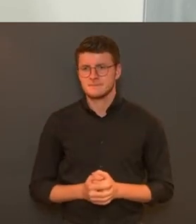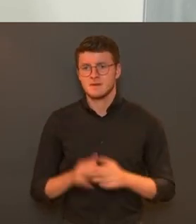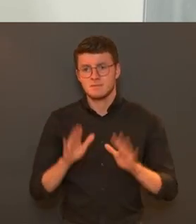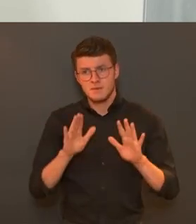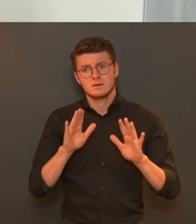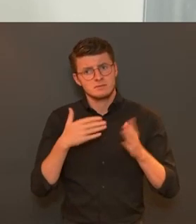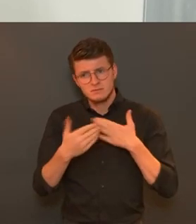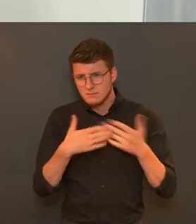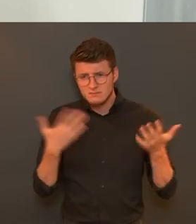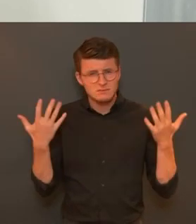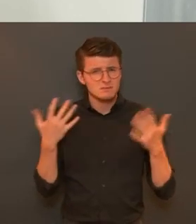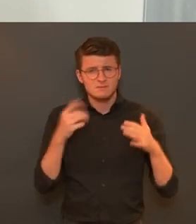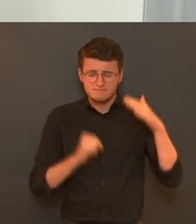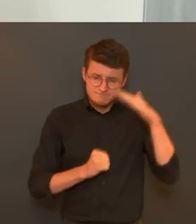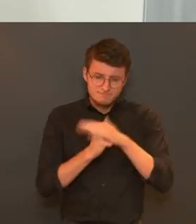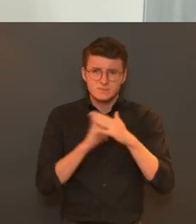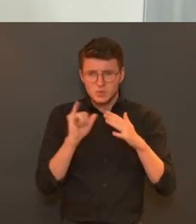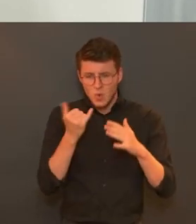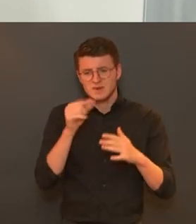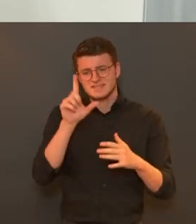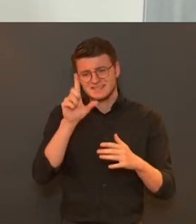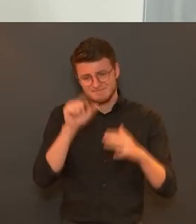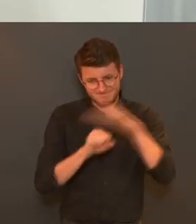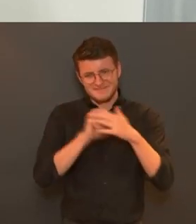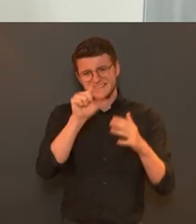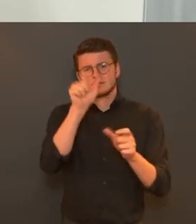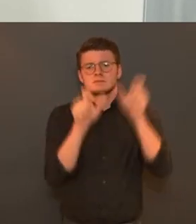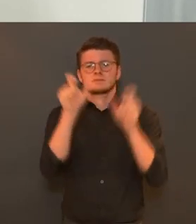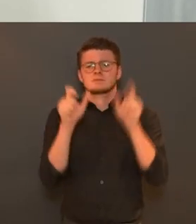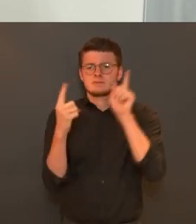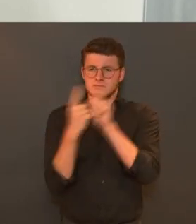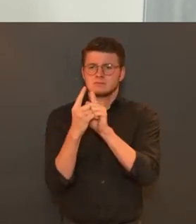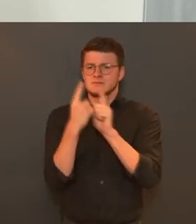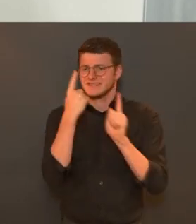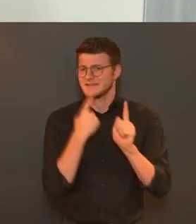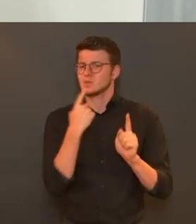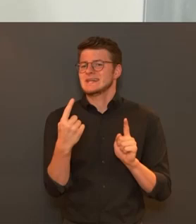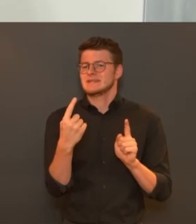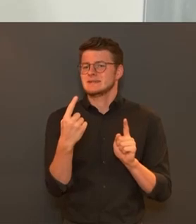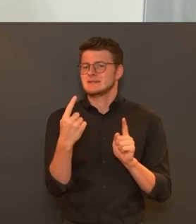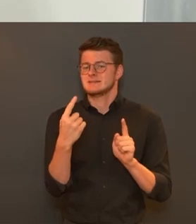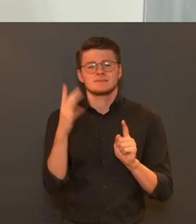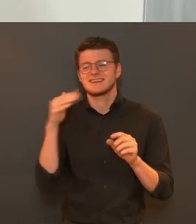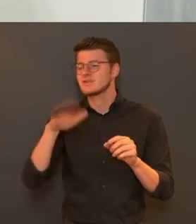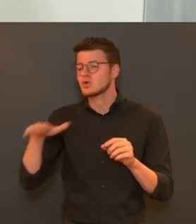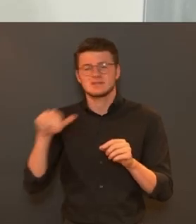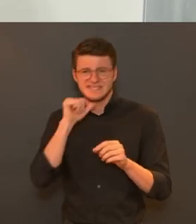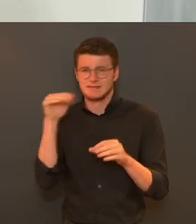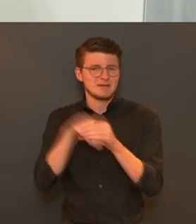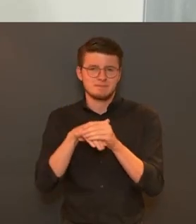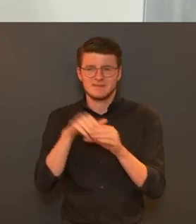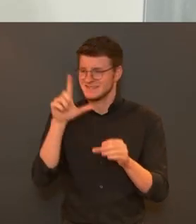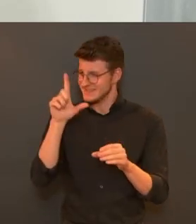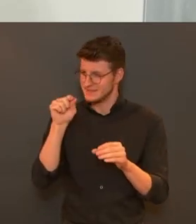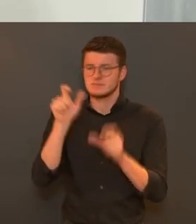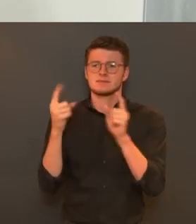vous ne pouvez pas voir en même temps, au même endroit, plus de 10 personnes, excepté les enfants. Et cette